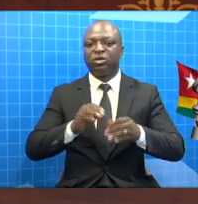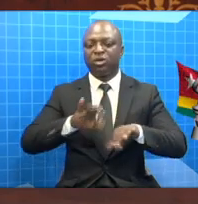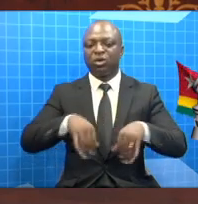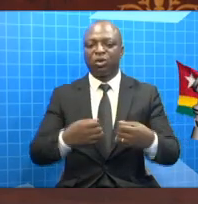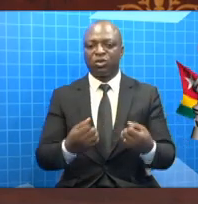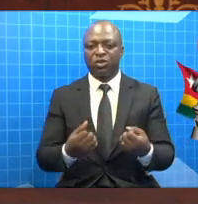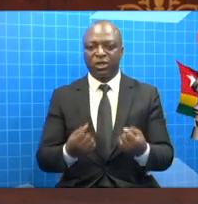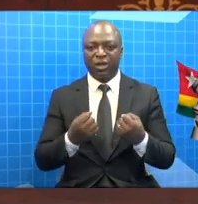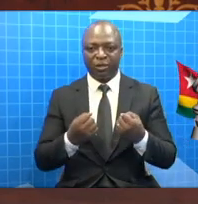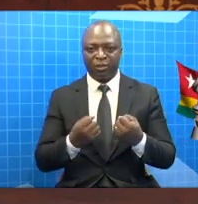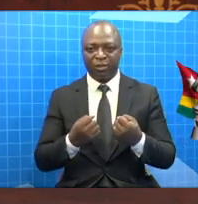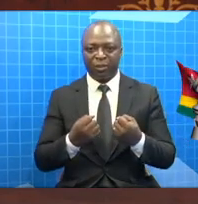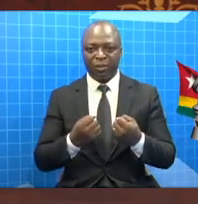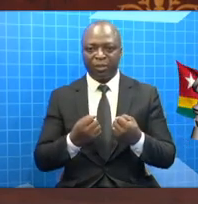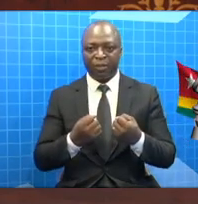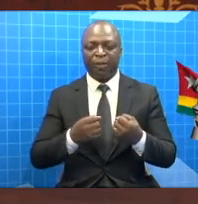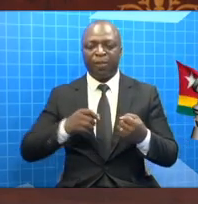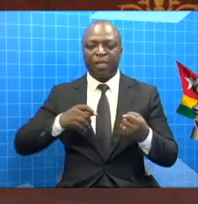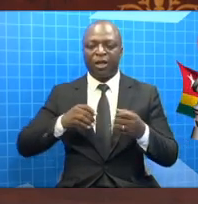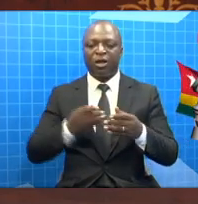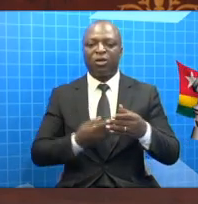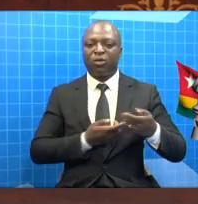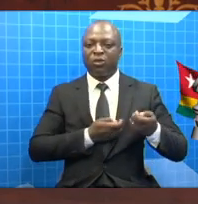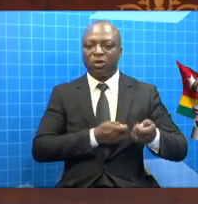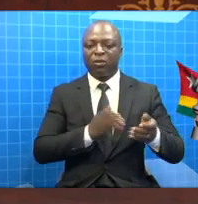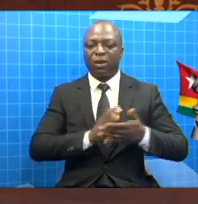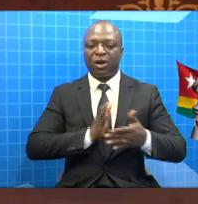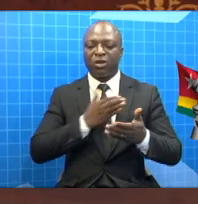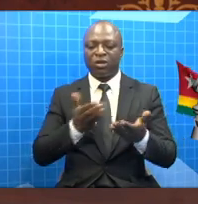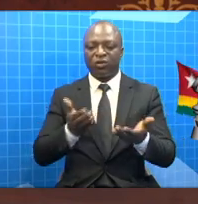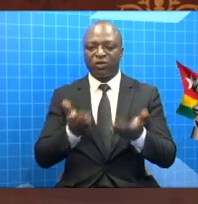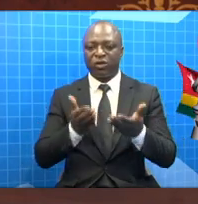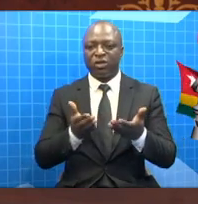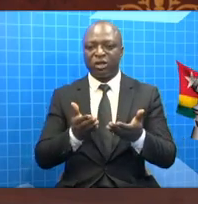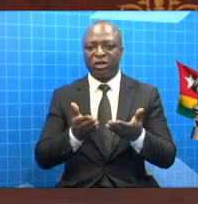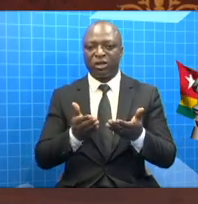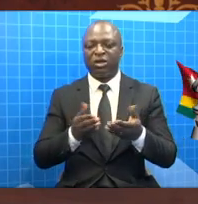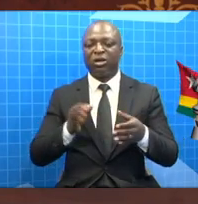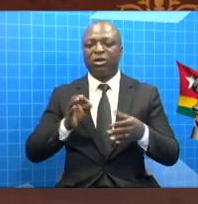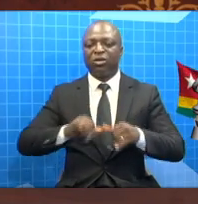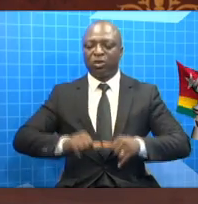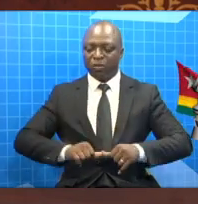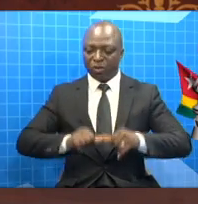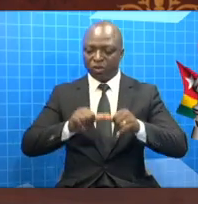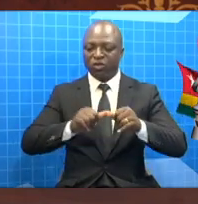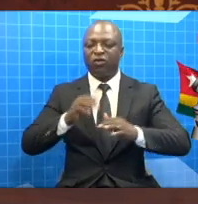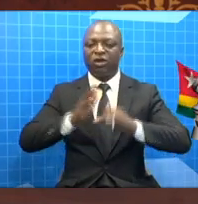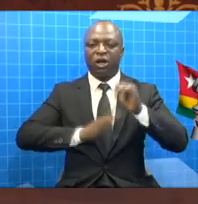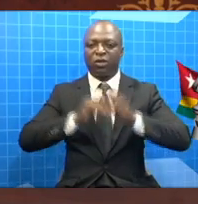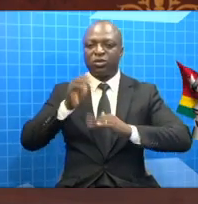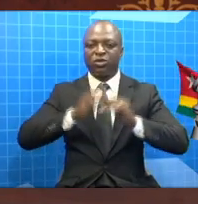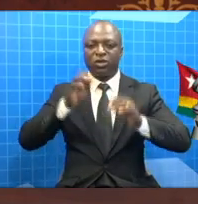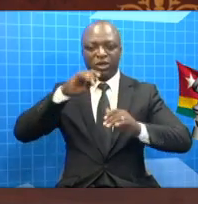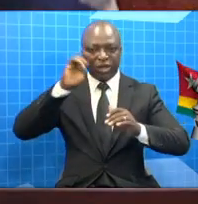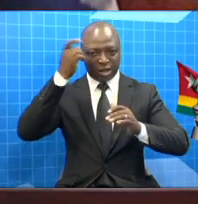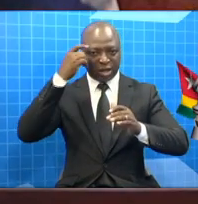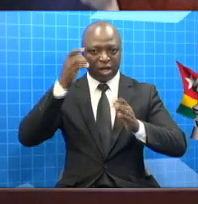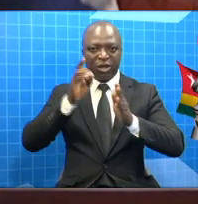consolider, nourrie par notre volonté de poursuivre la construction d'un état de